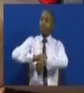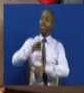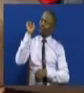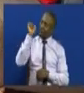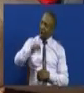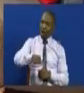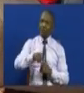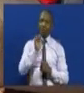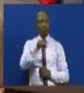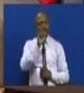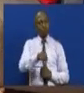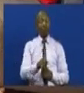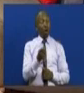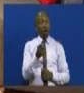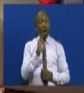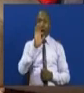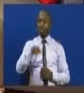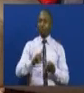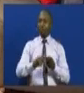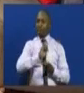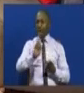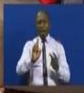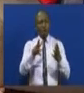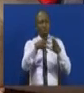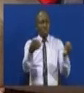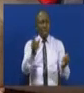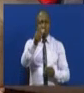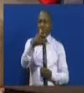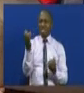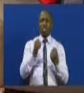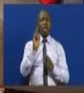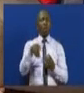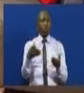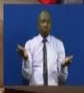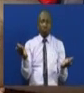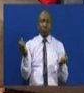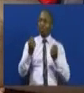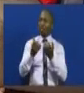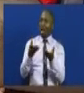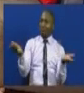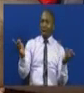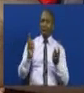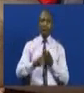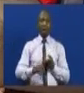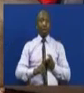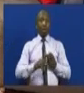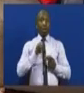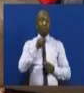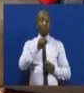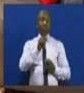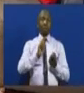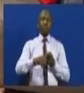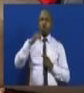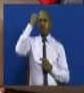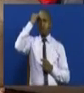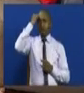Kamati ya ufundi hiyo. Ila sasa kama haumdhuru mtu mwingine, kuna shida kwani? Haina shida. Mimi na wewe hatujui. Sasa ukapapa pale, kwamba unakumbuka